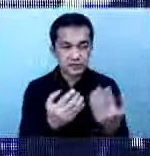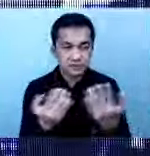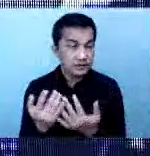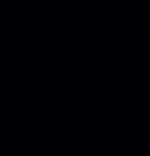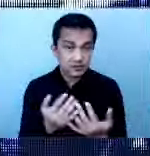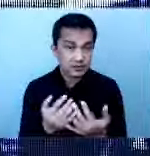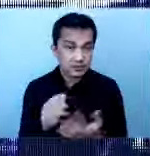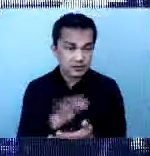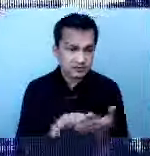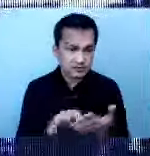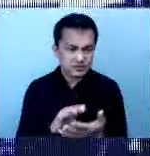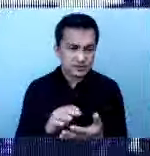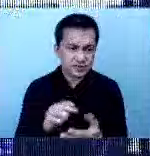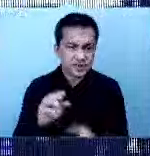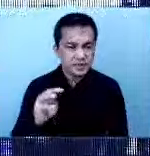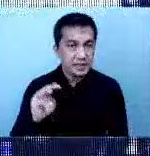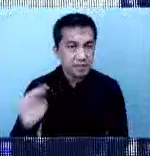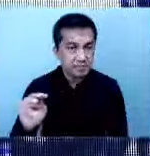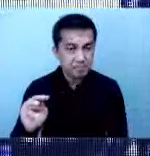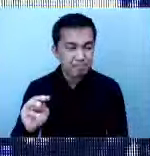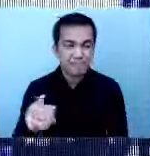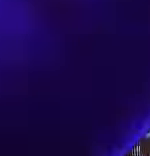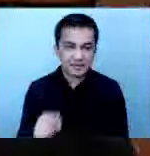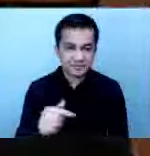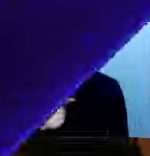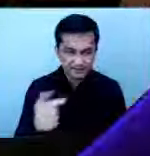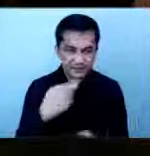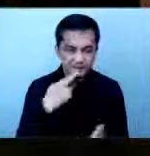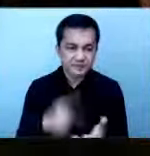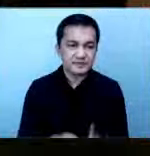ni Mr. M. Narito ang report.